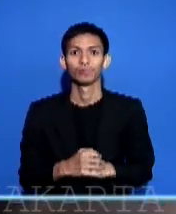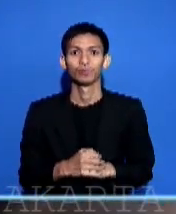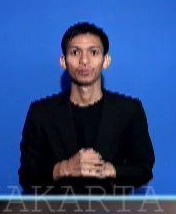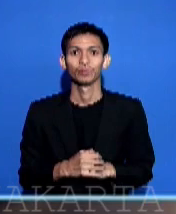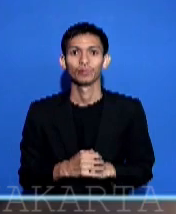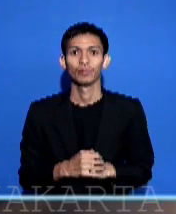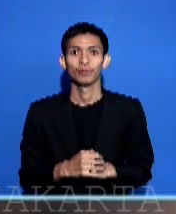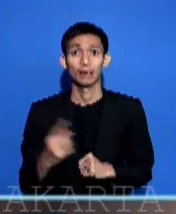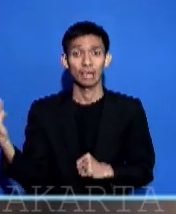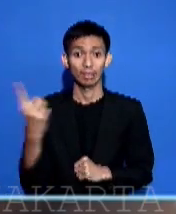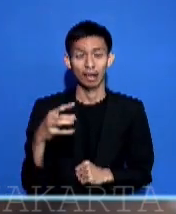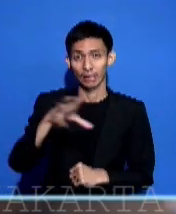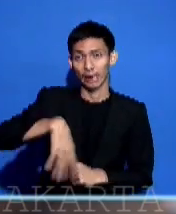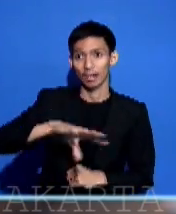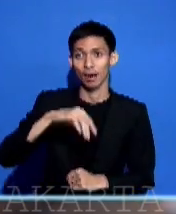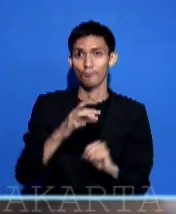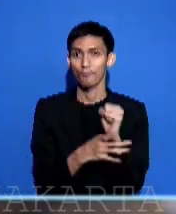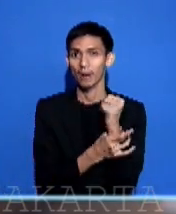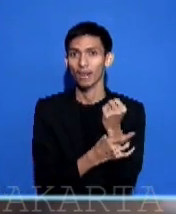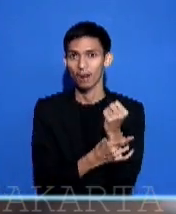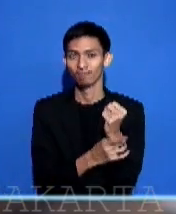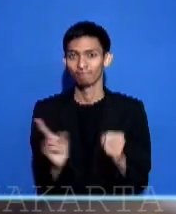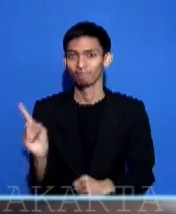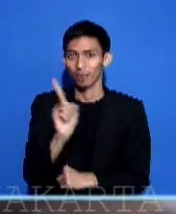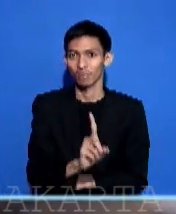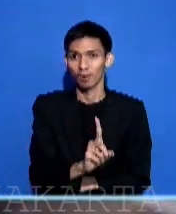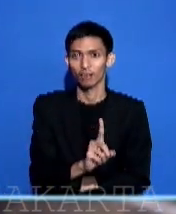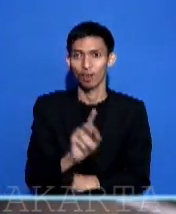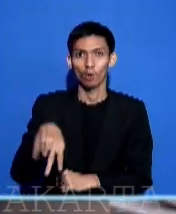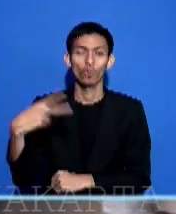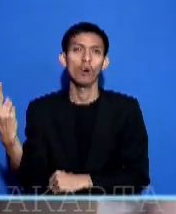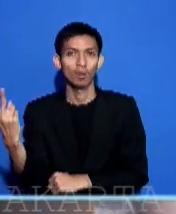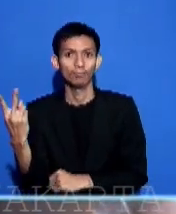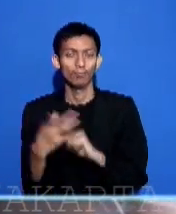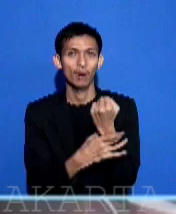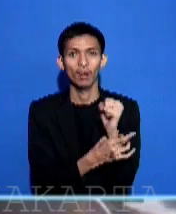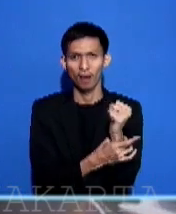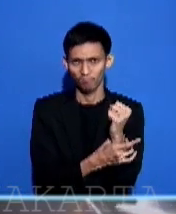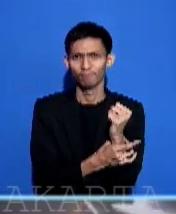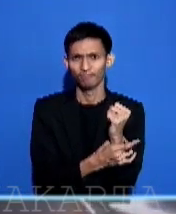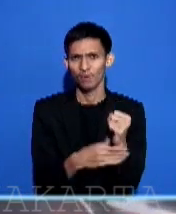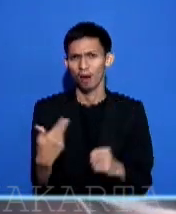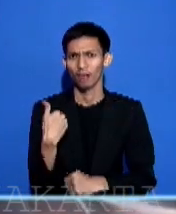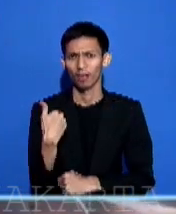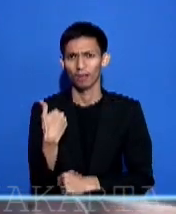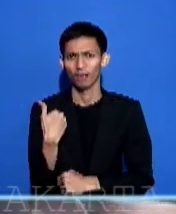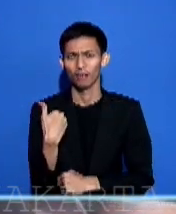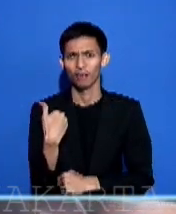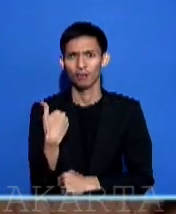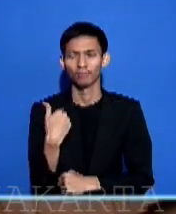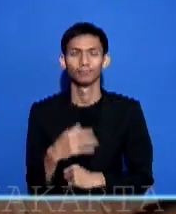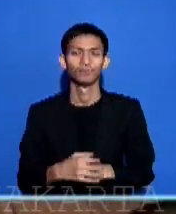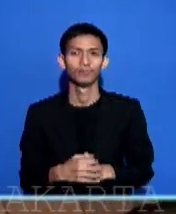wilayah Magelang, tetapi banyak juga yang datang dari luar wilayah Magelang. Ada juga yang datang dari